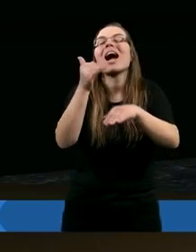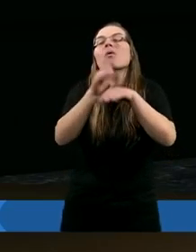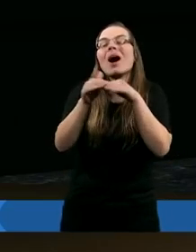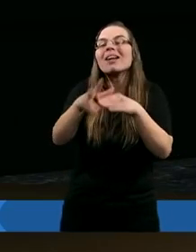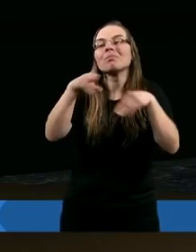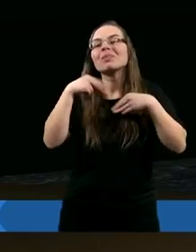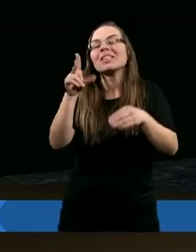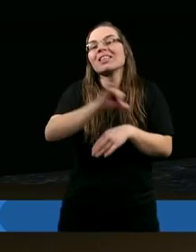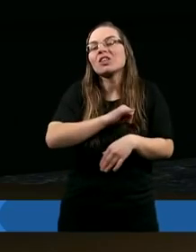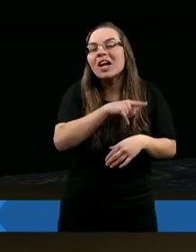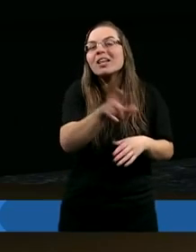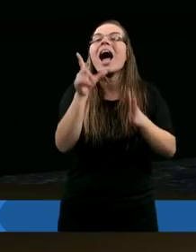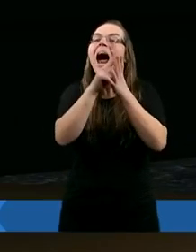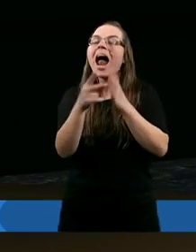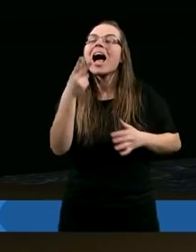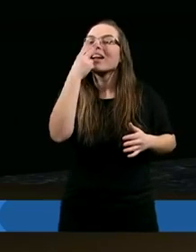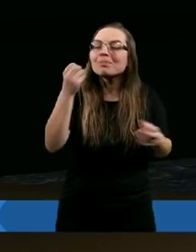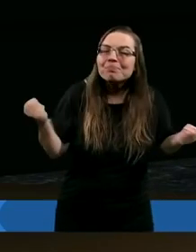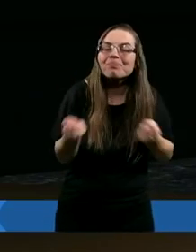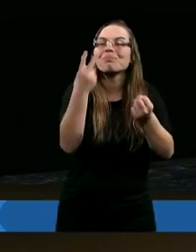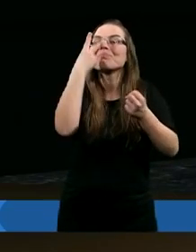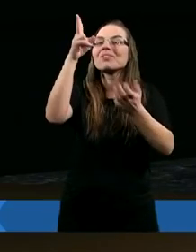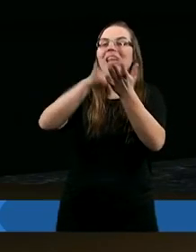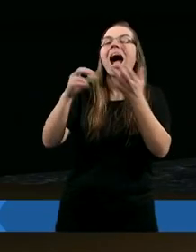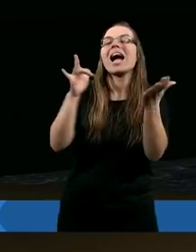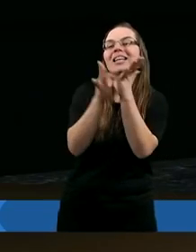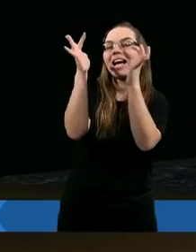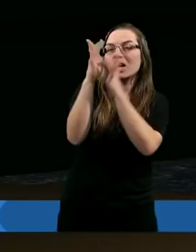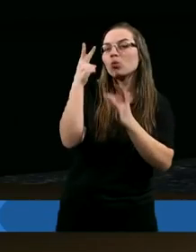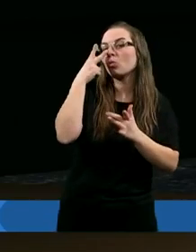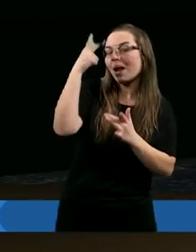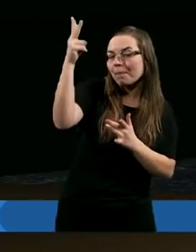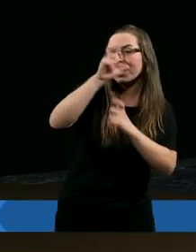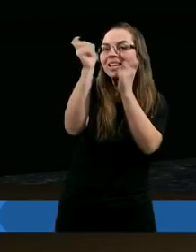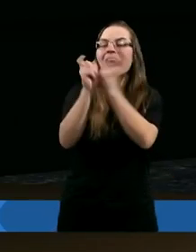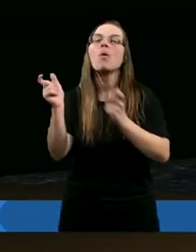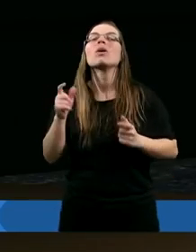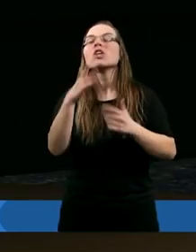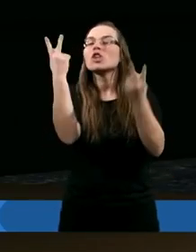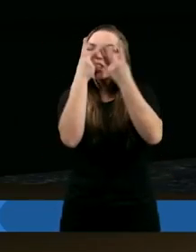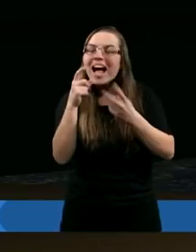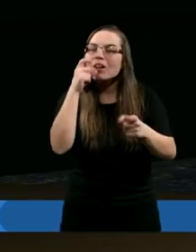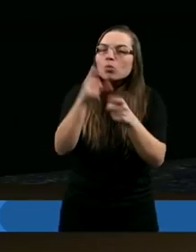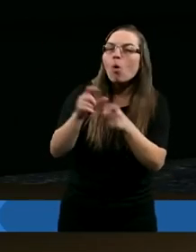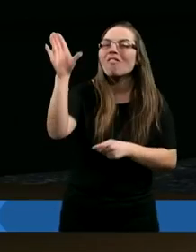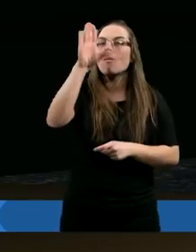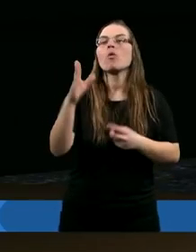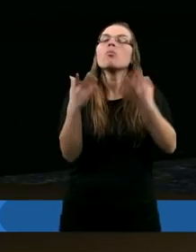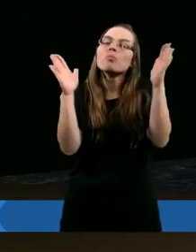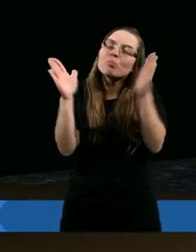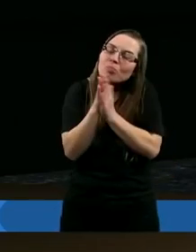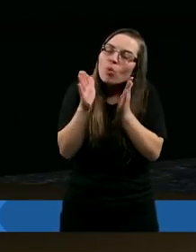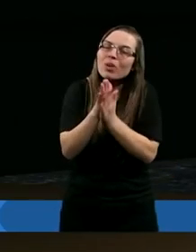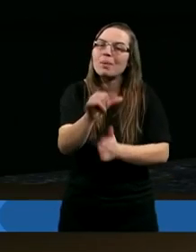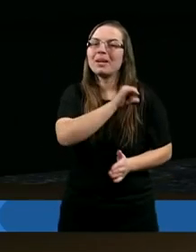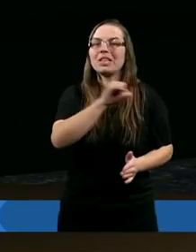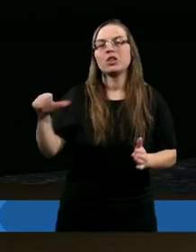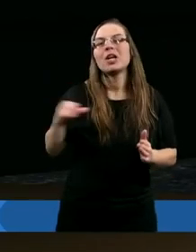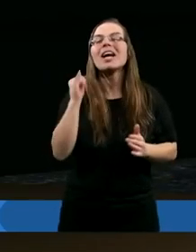na krzyżu. Ale patrzmy stale na Jezusa, czytajmy Słowo Boże, módlmy się